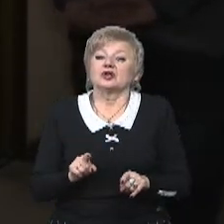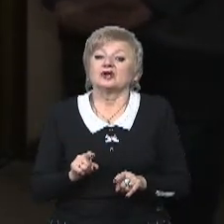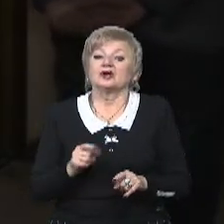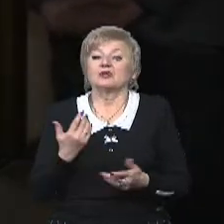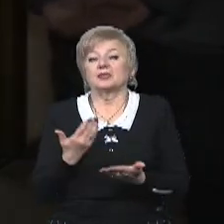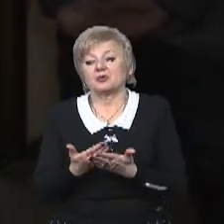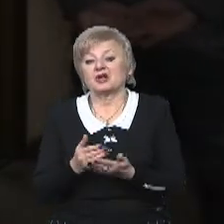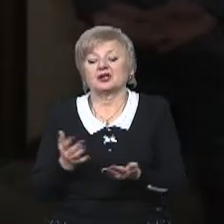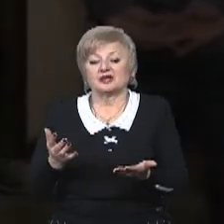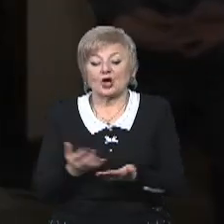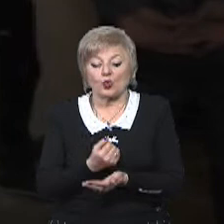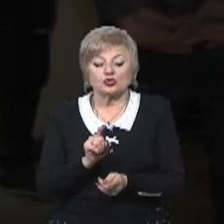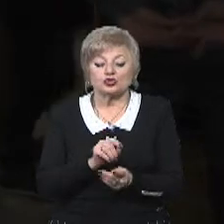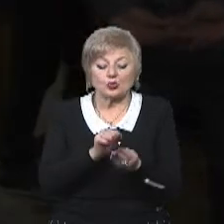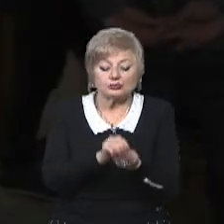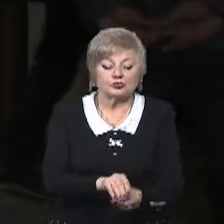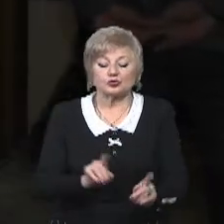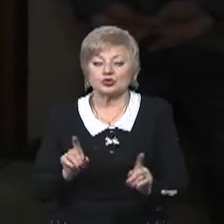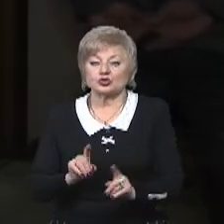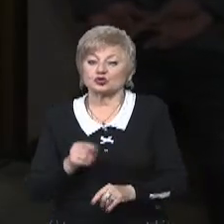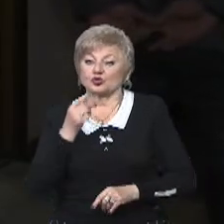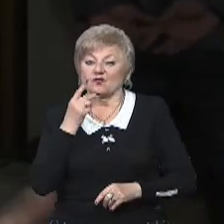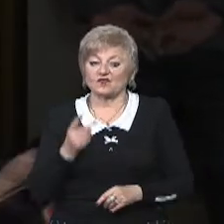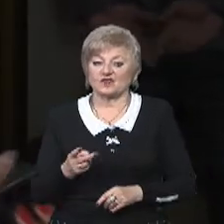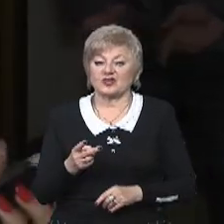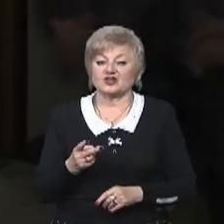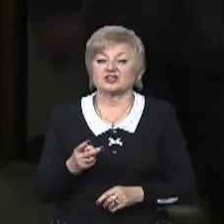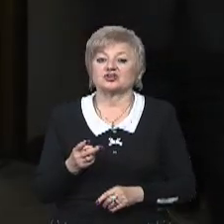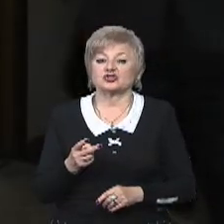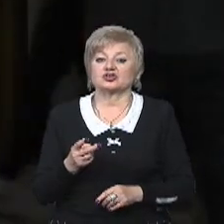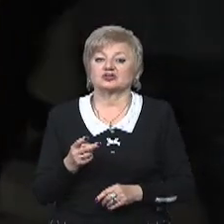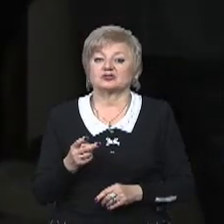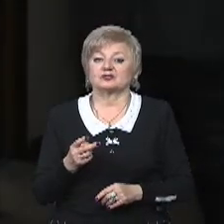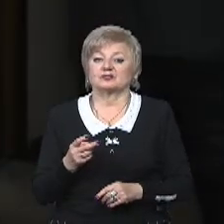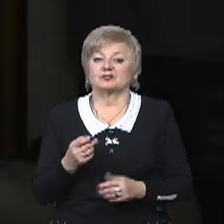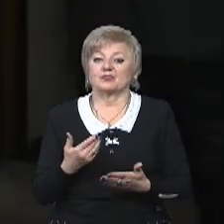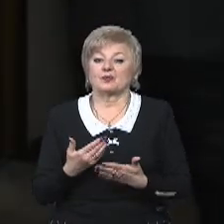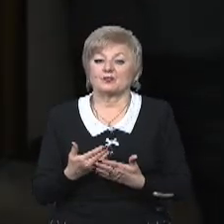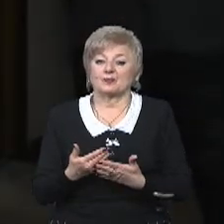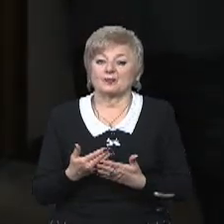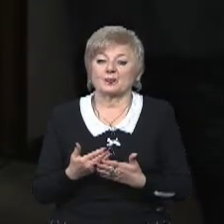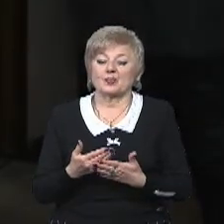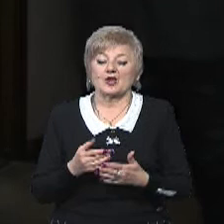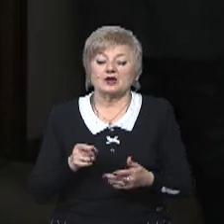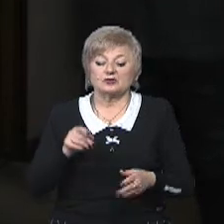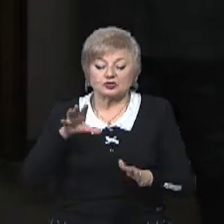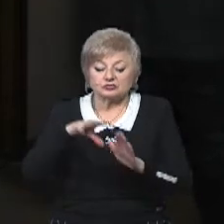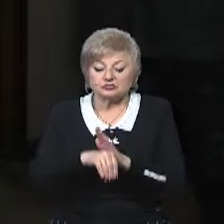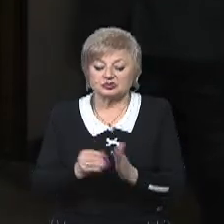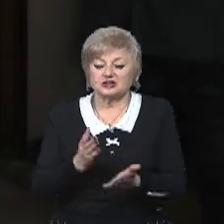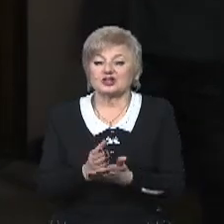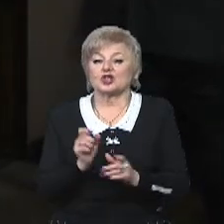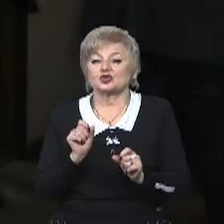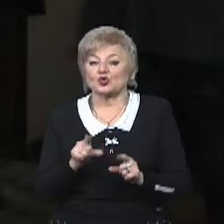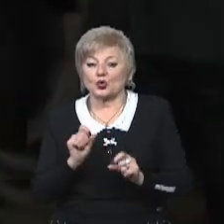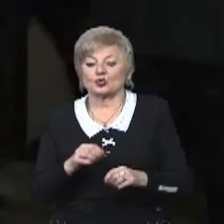поховання і розумієш, що щось подібне ти бачив тільки там в Києві, в музеї золота, це